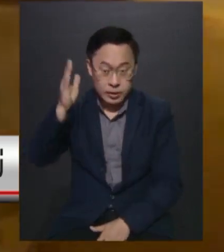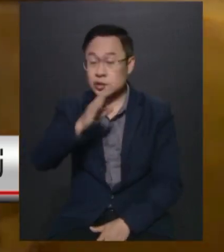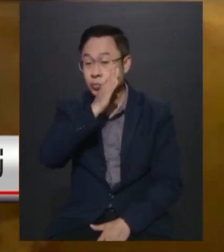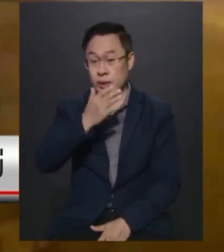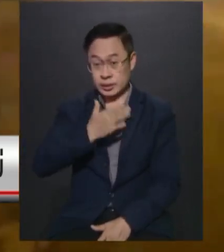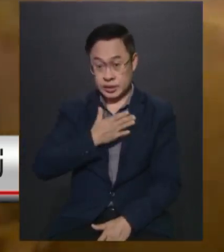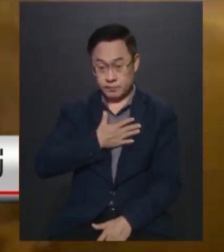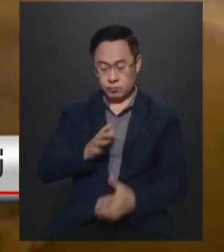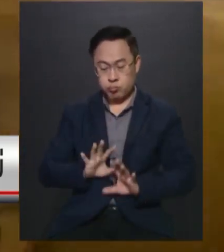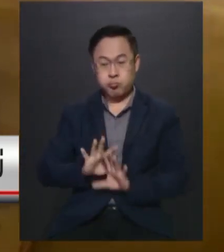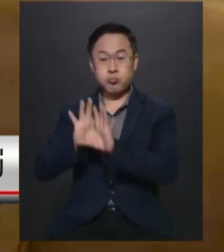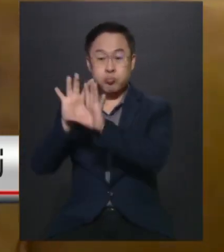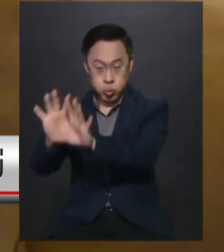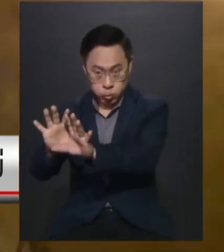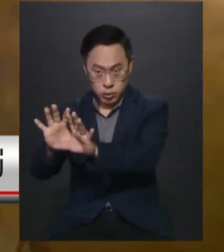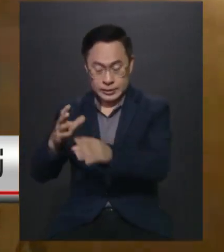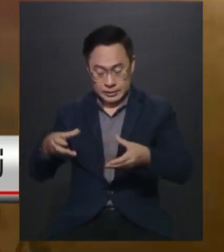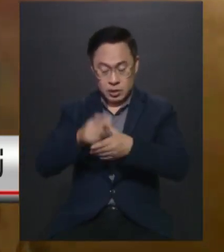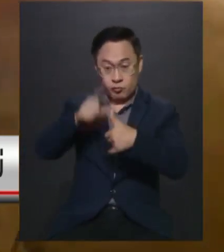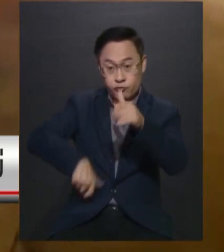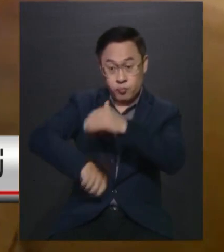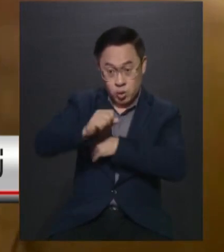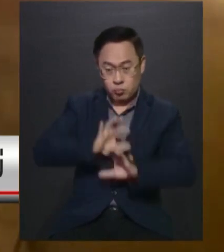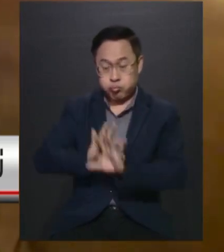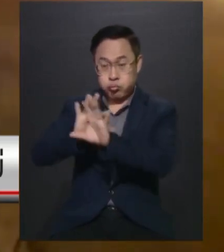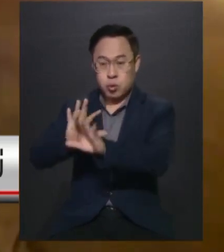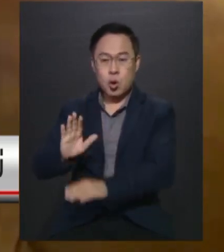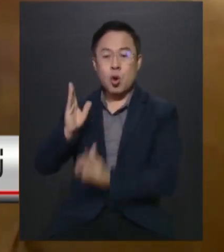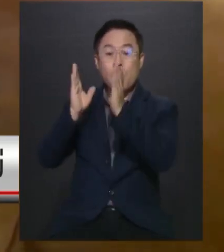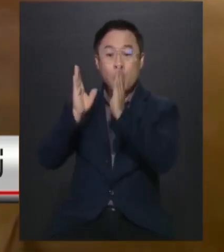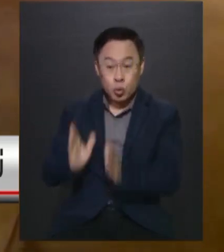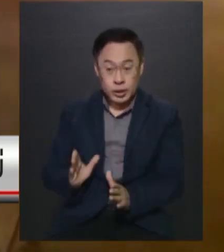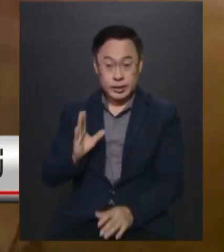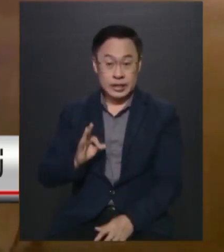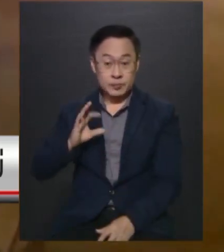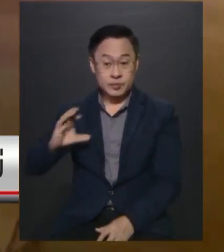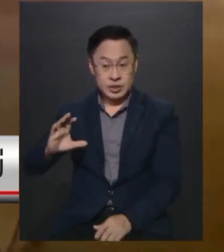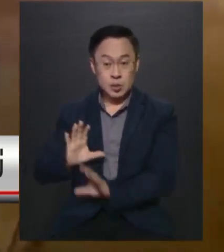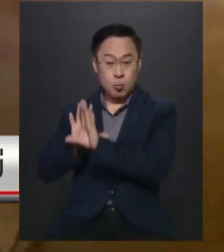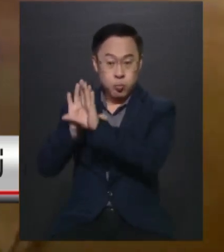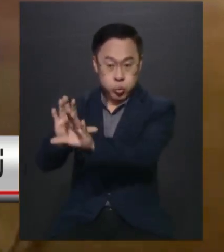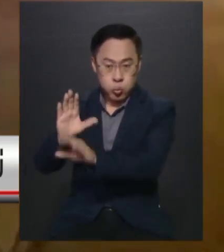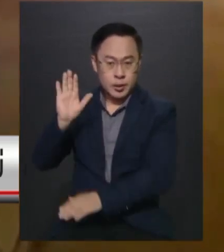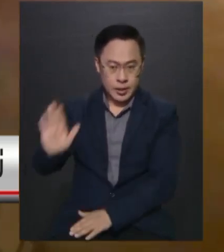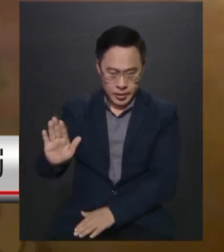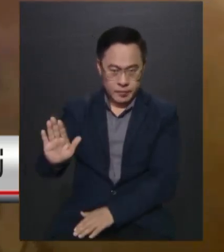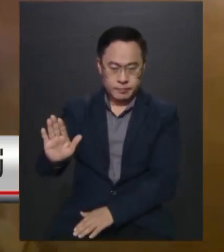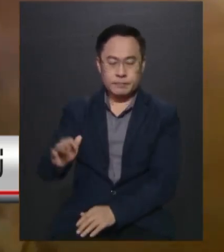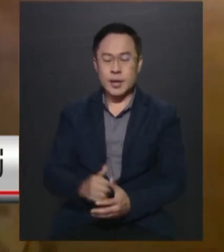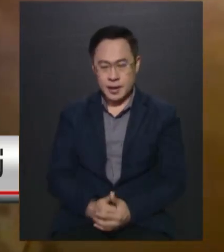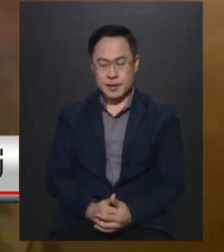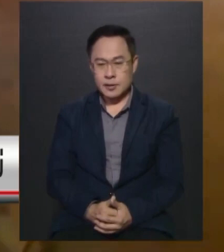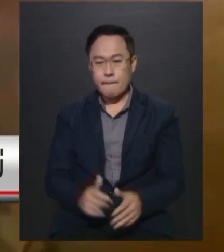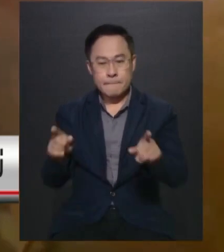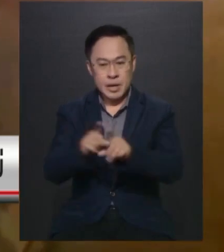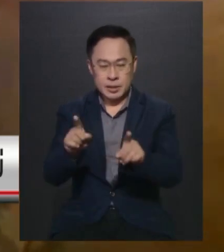เองออกไปเยือนจะขอความร่วมมือจากแฟนบอลว่าไม่ให้เดินทางไปตามเชียร์นะและไทยลีกในฤดูกาลใหม่ที่กำ